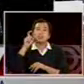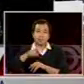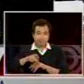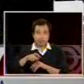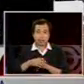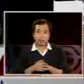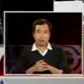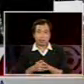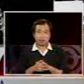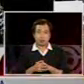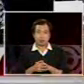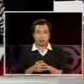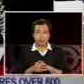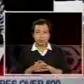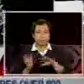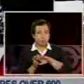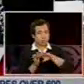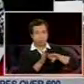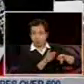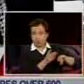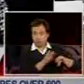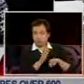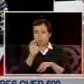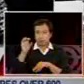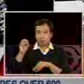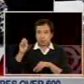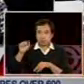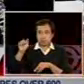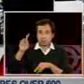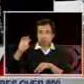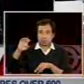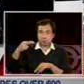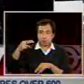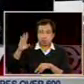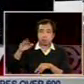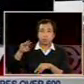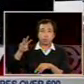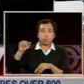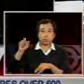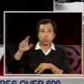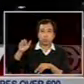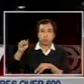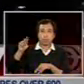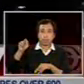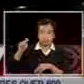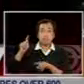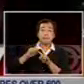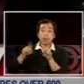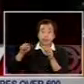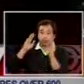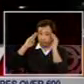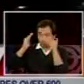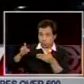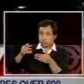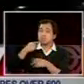ho tayong search warrant na pinag-uusapan dito. It's the subpoena. Madam Secretary, ito, panghuling tanong na lang po.